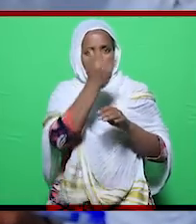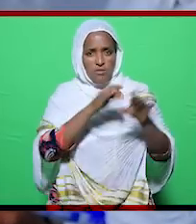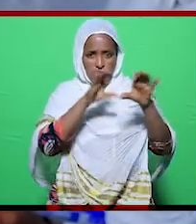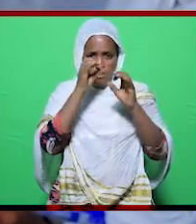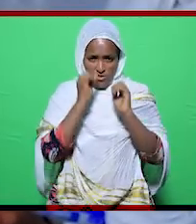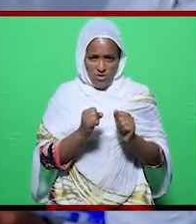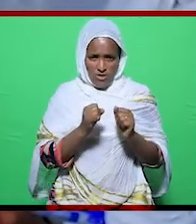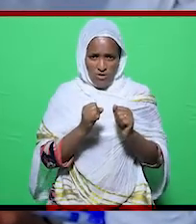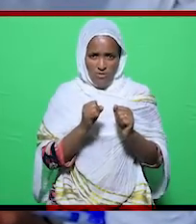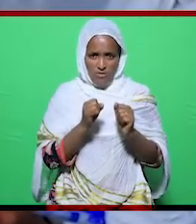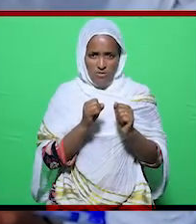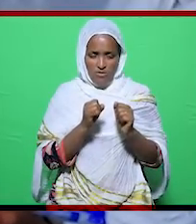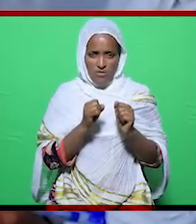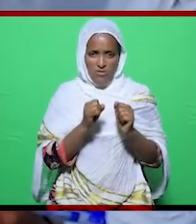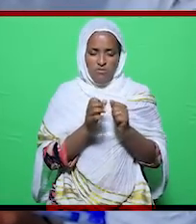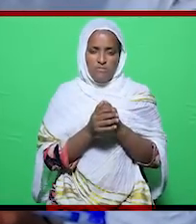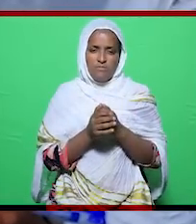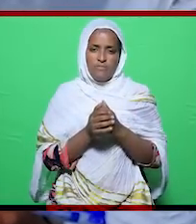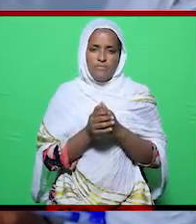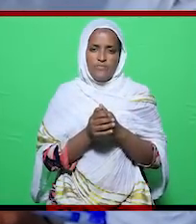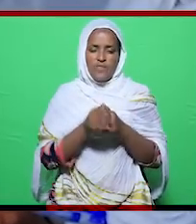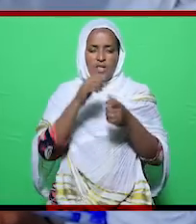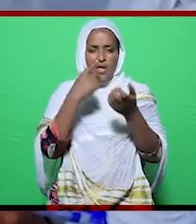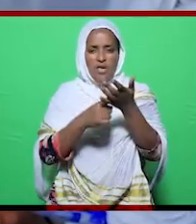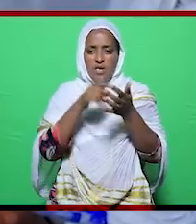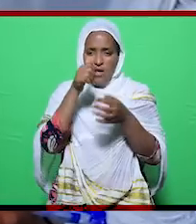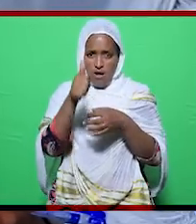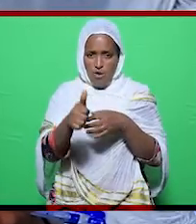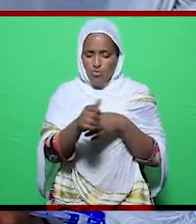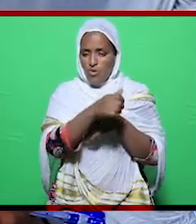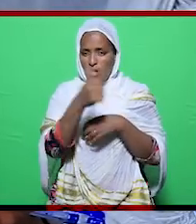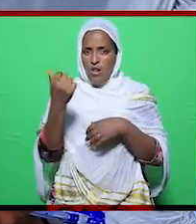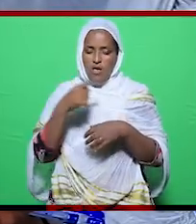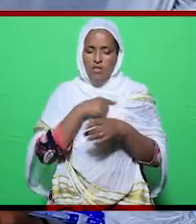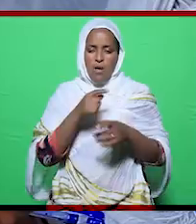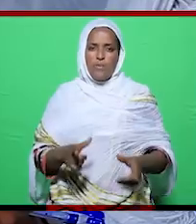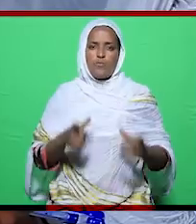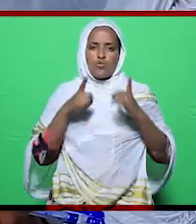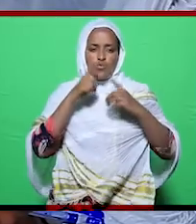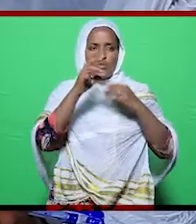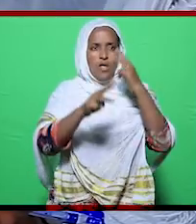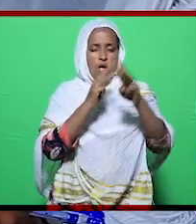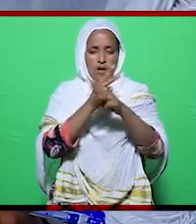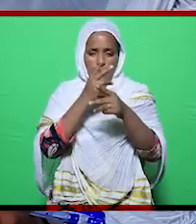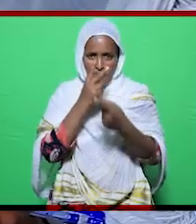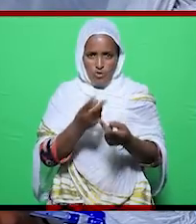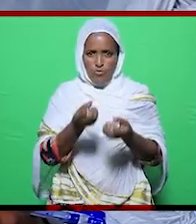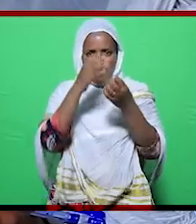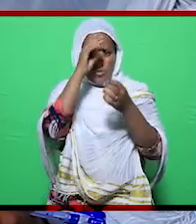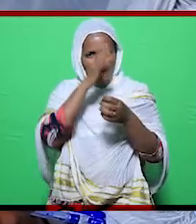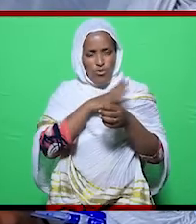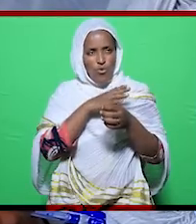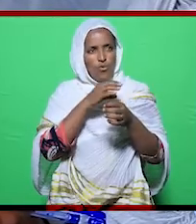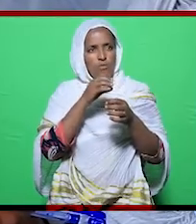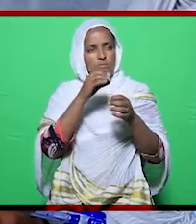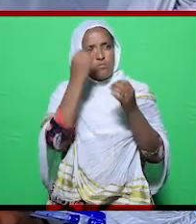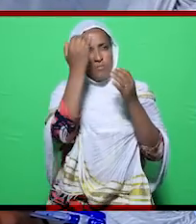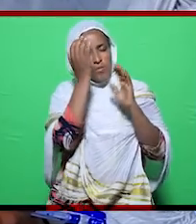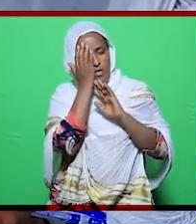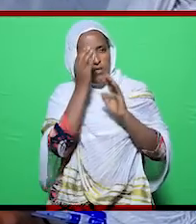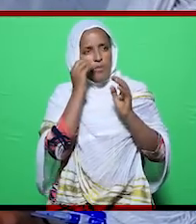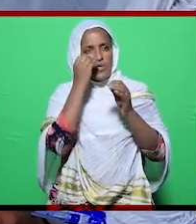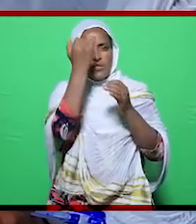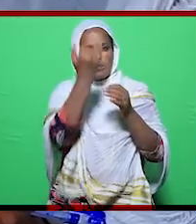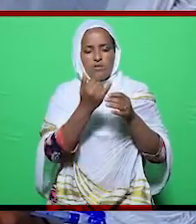እንግዲህ ሲደረደሩ ቦታ ተወስኖ ብዙ ሰው መኝታ ቤት ሥዕል ያደርጋል። ብዙ ሰው መኝታ ቤት ግን ሥዕል ይደረጋሉ? የሆነት